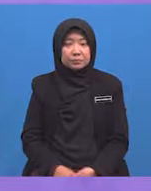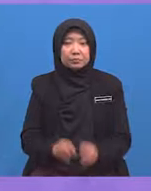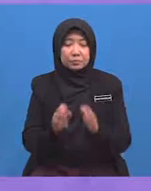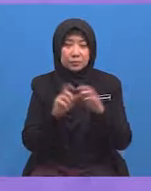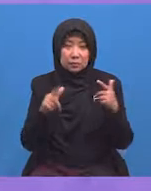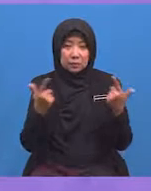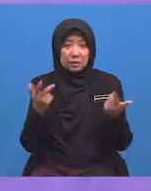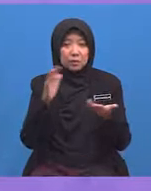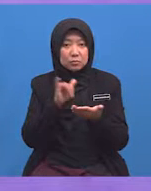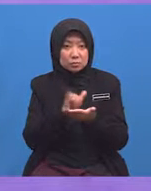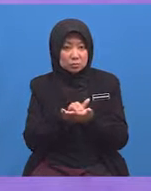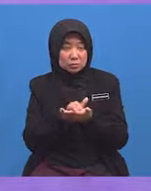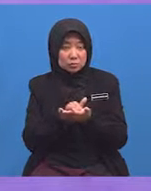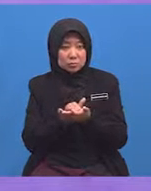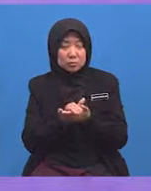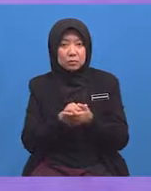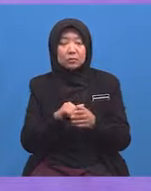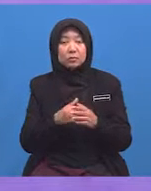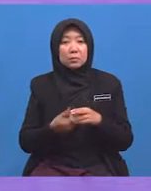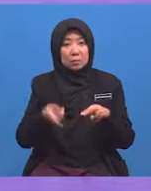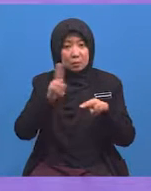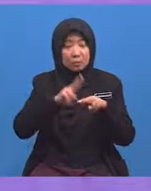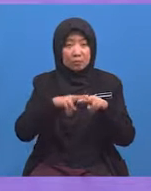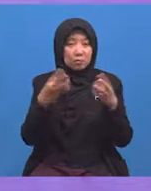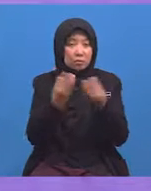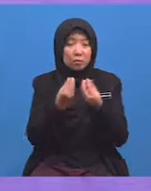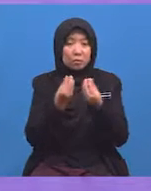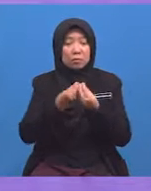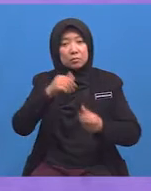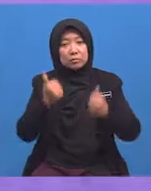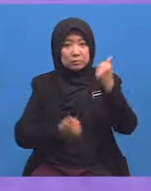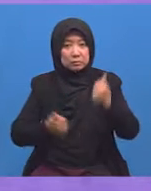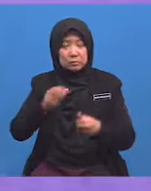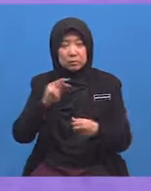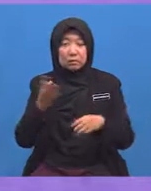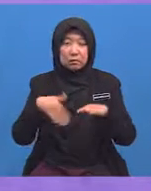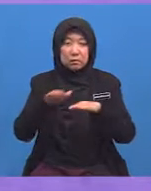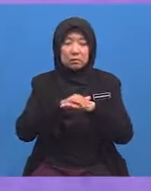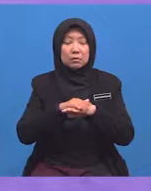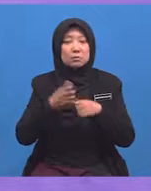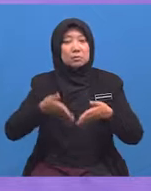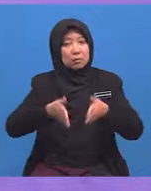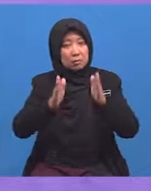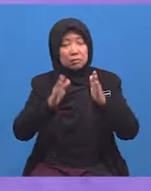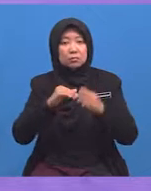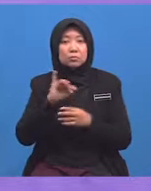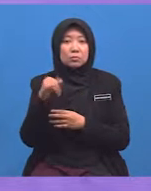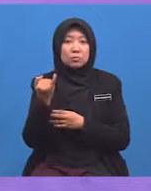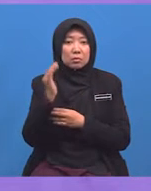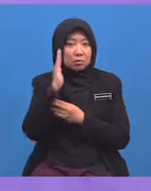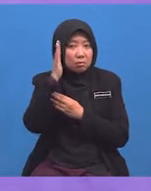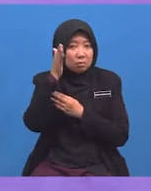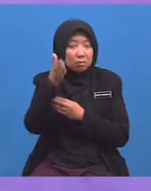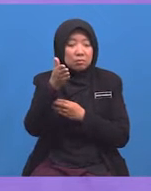Selain itu, murid-murid, peningkatan jumlah kenderaan di atas jalan raya juga